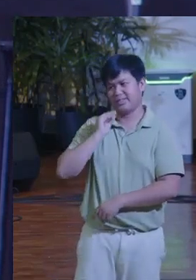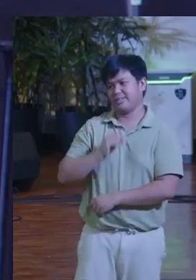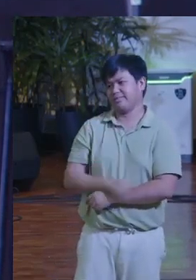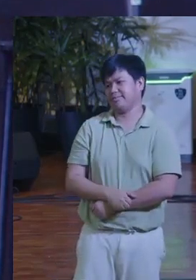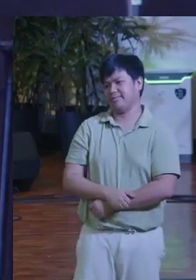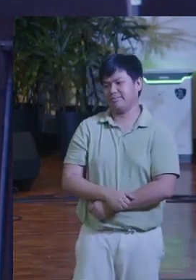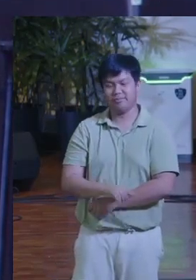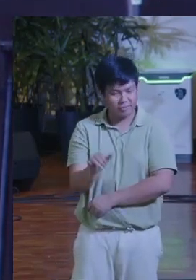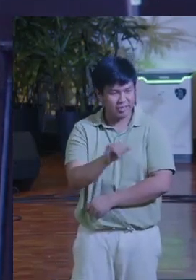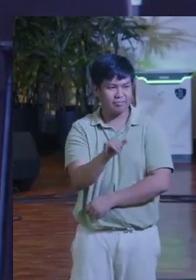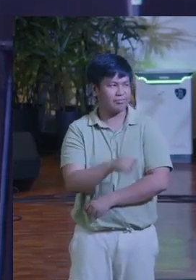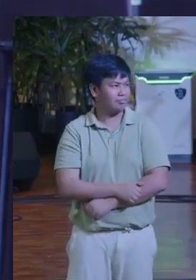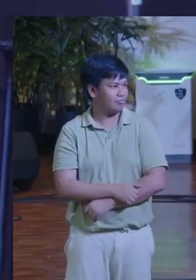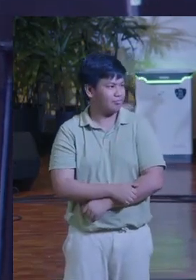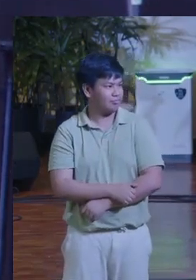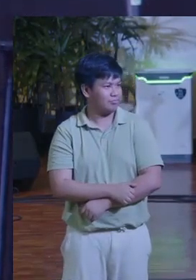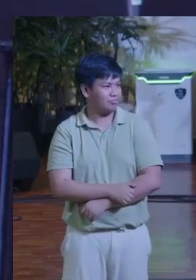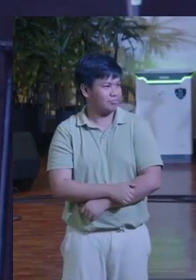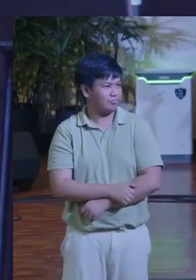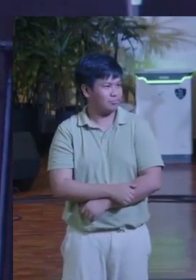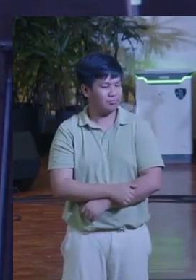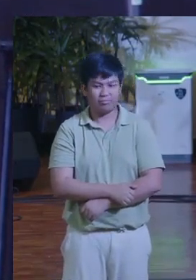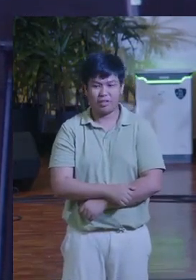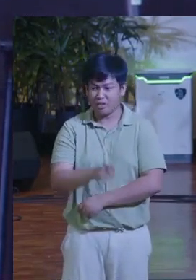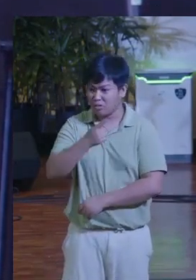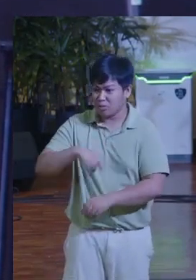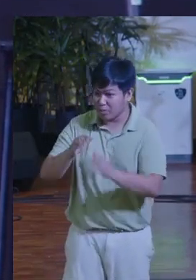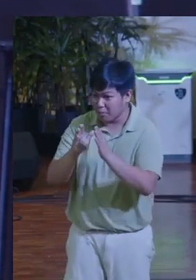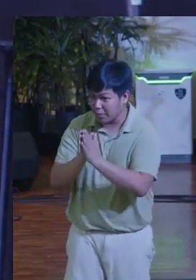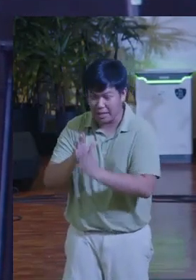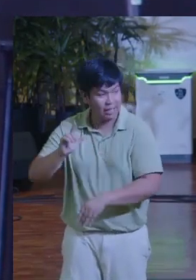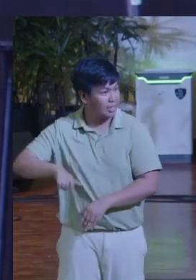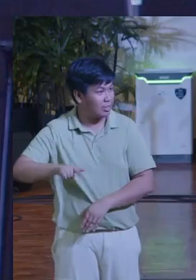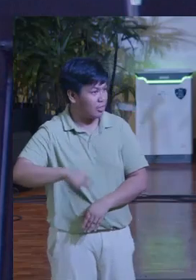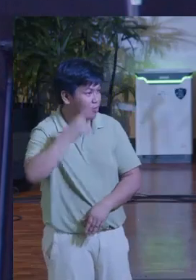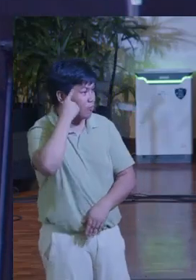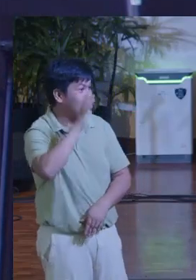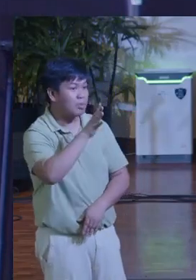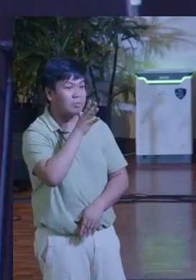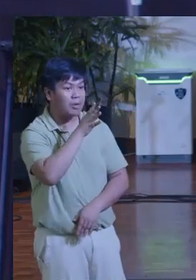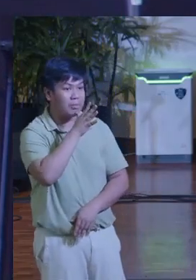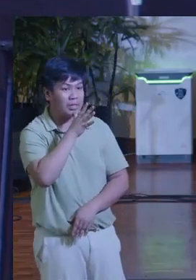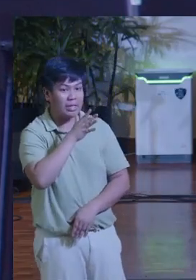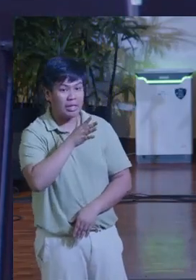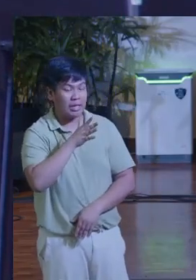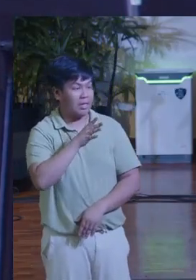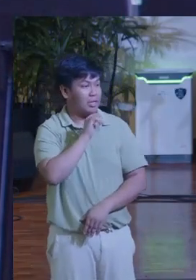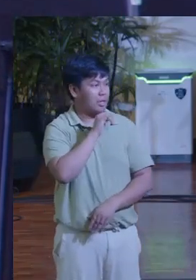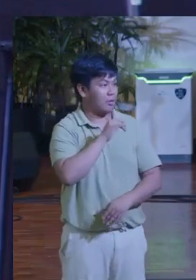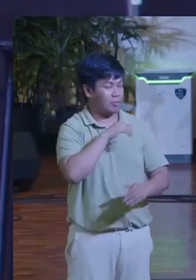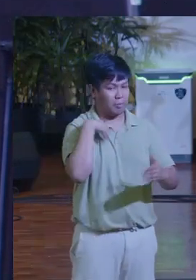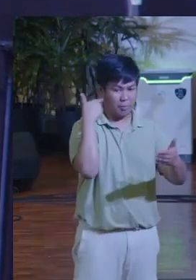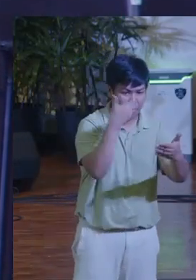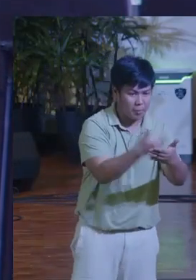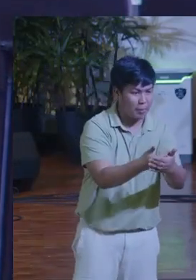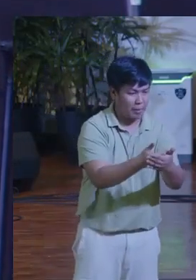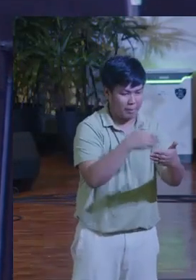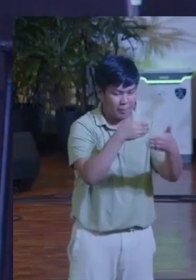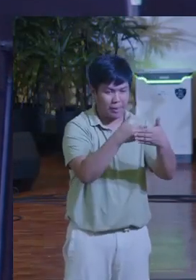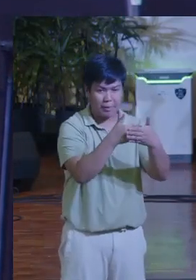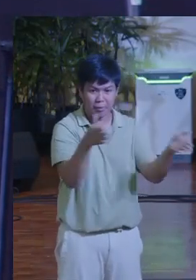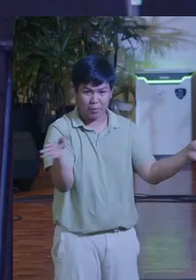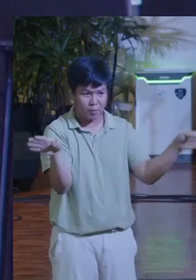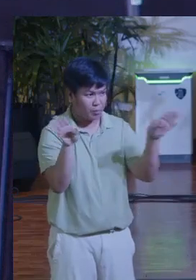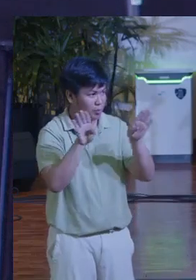saloobin. So ipananalangin natin mamaya sa pagtatapos ng ating mensahe ang lahat